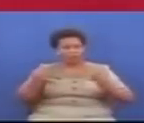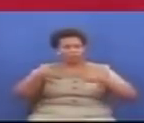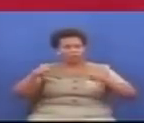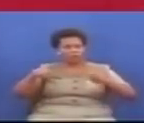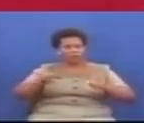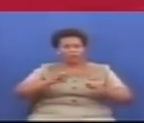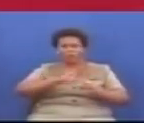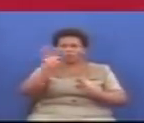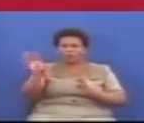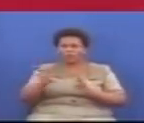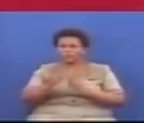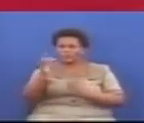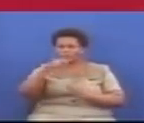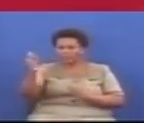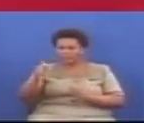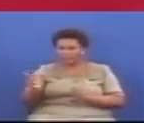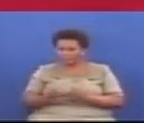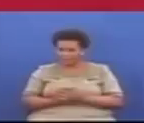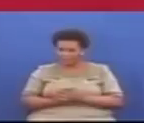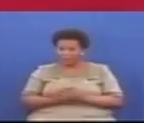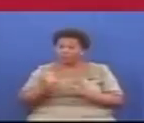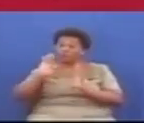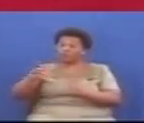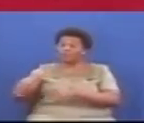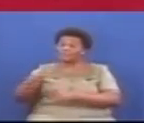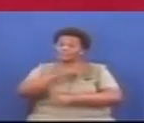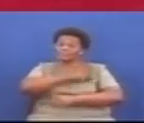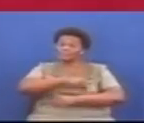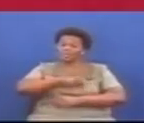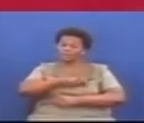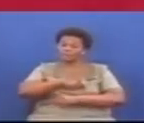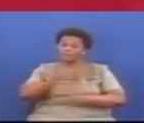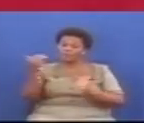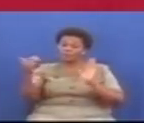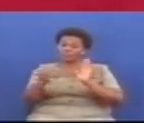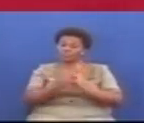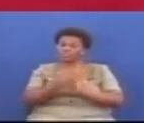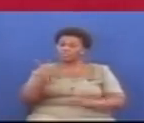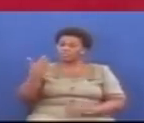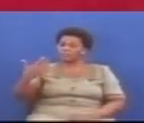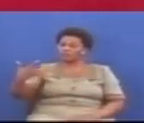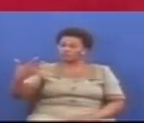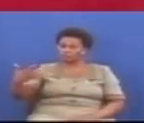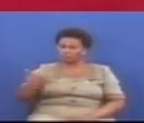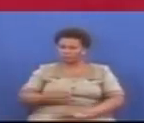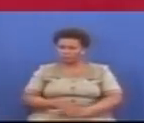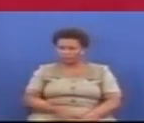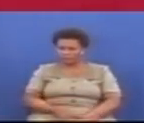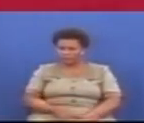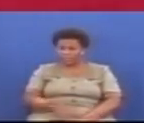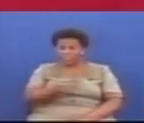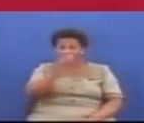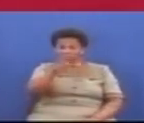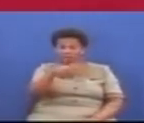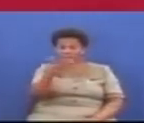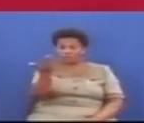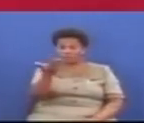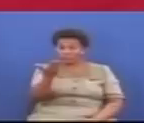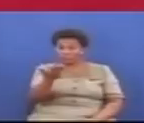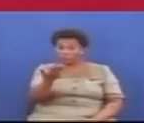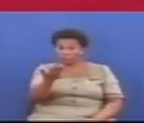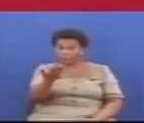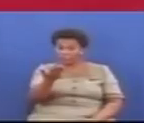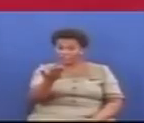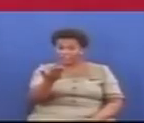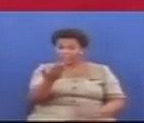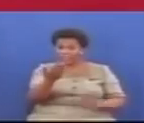nchini kuepuka kuchukua sheria mkononi. Na wale wote ambao wamekuwa wakifanya hivyo, hatima yao haijawa